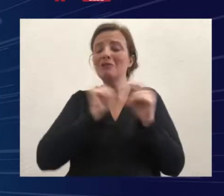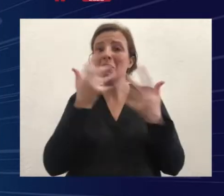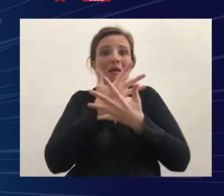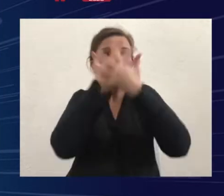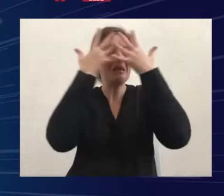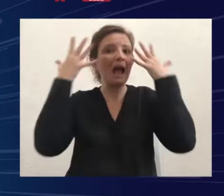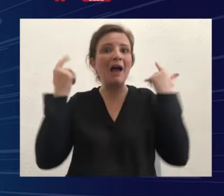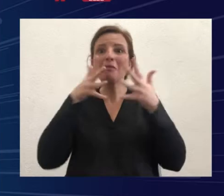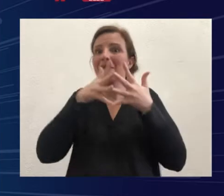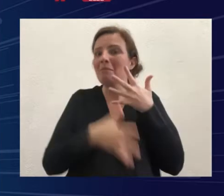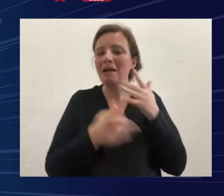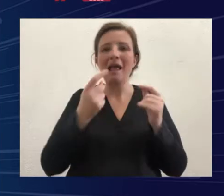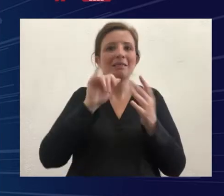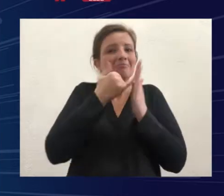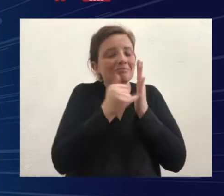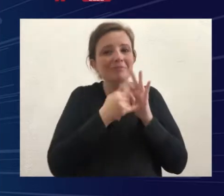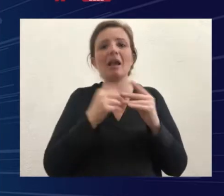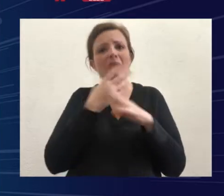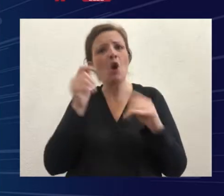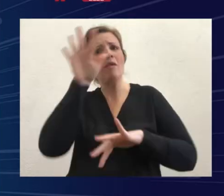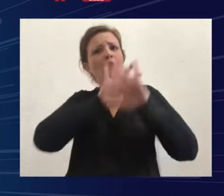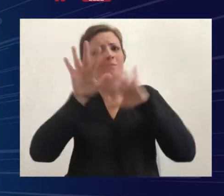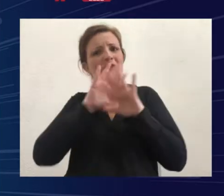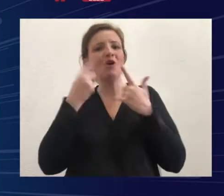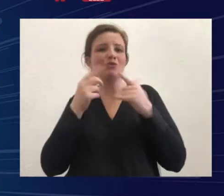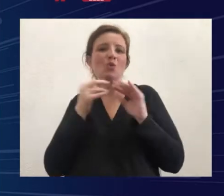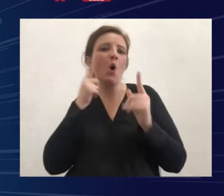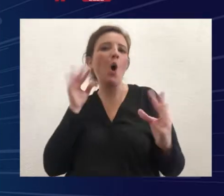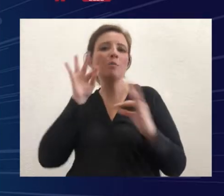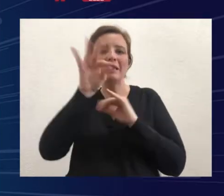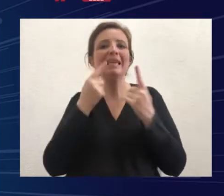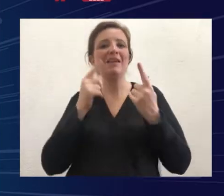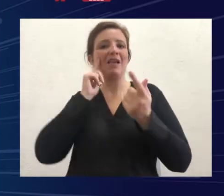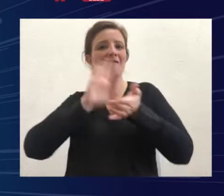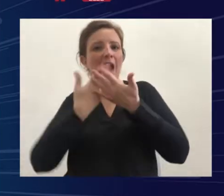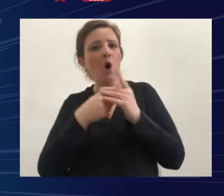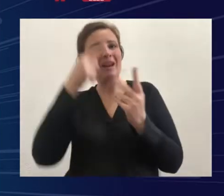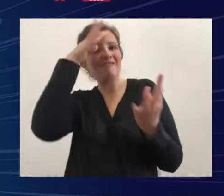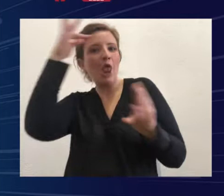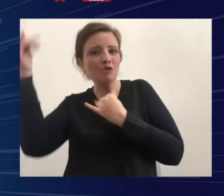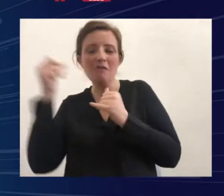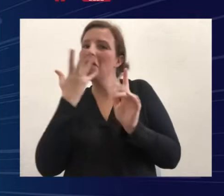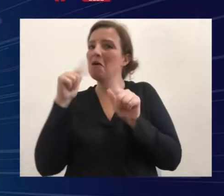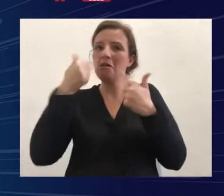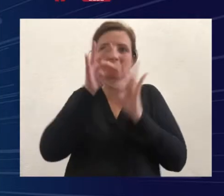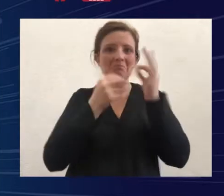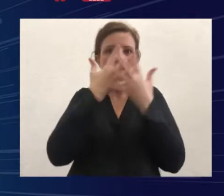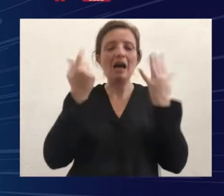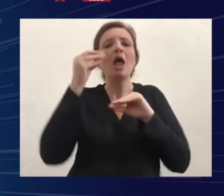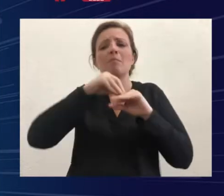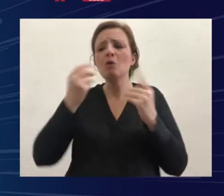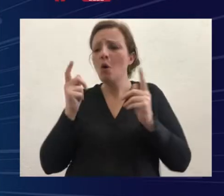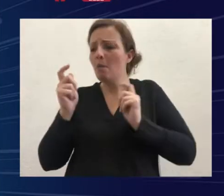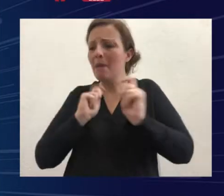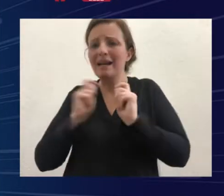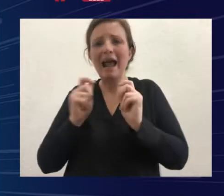consumatore possibile. Informazioni non solo sulla mission e quindi su quelli che sono i valori, gli obiettivi, il